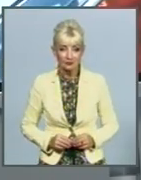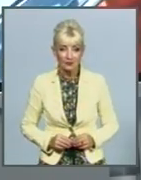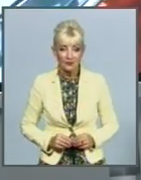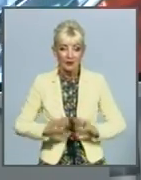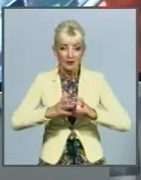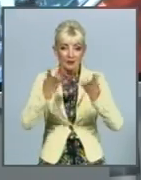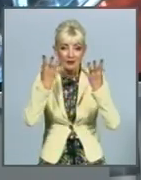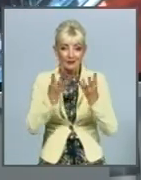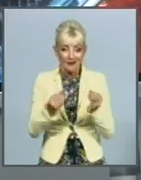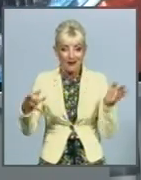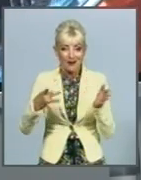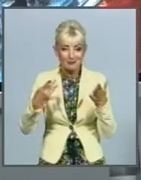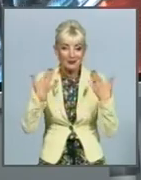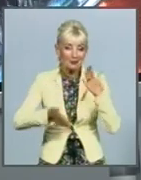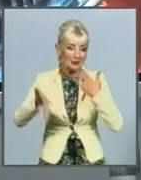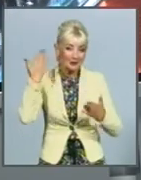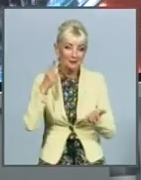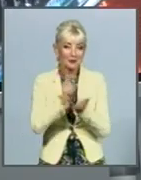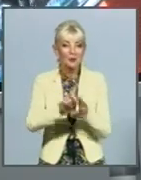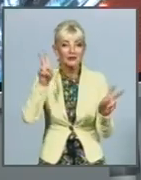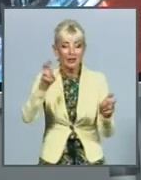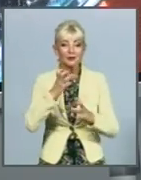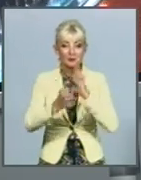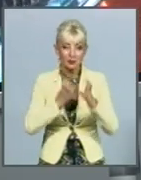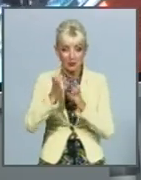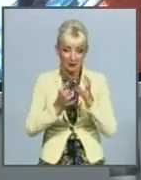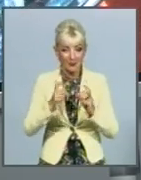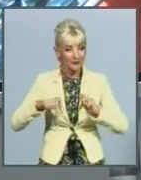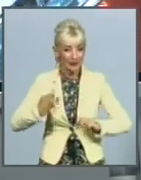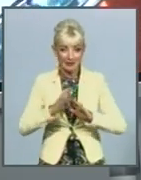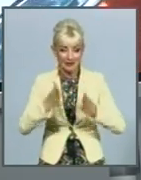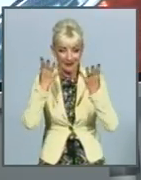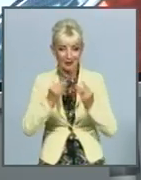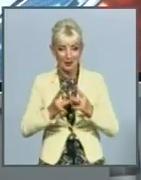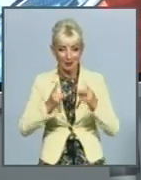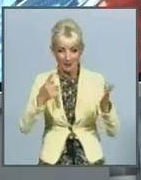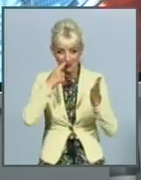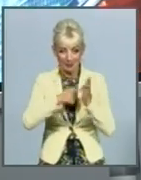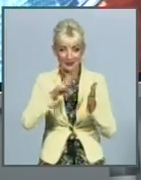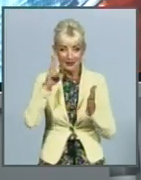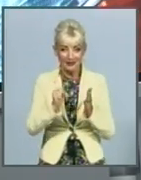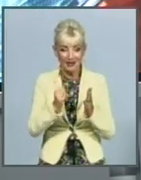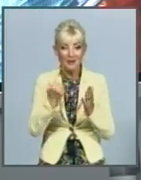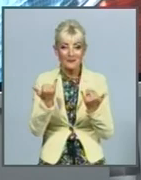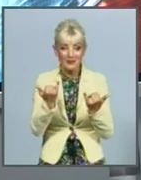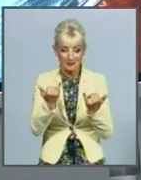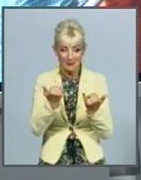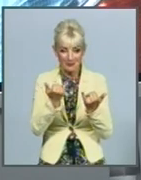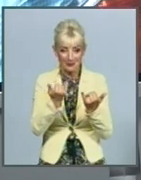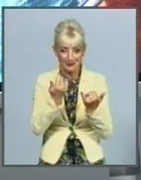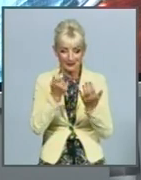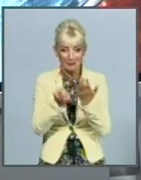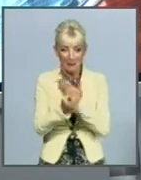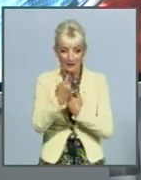Всесвітній день кавуна вже давно має статус міжнародного. Недарма день святкування припадає саме на розпал його созрівання.